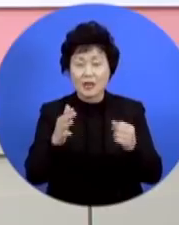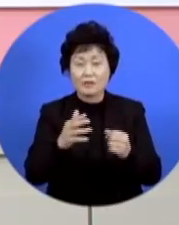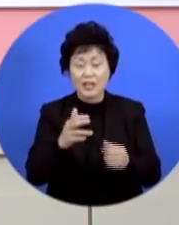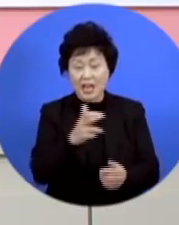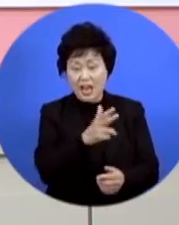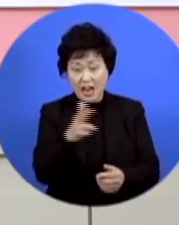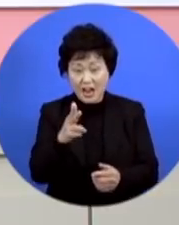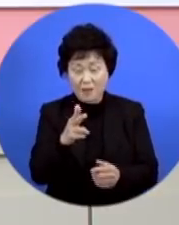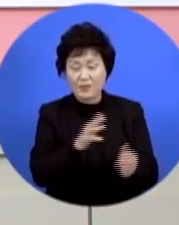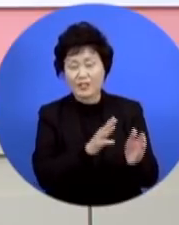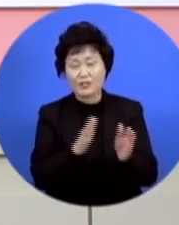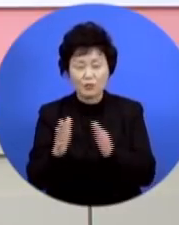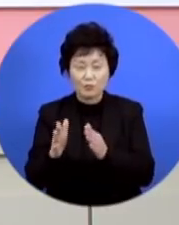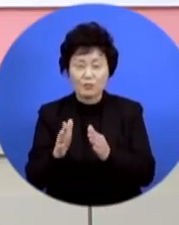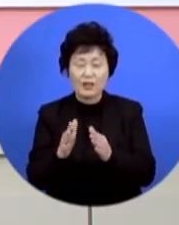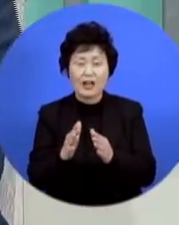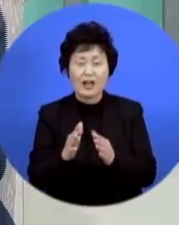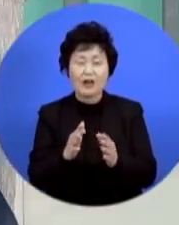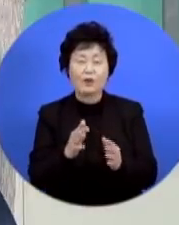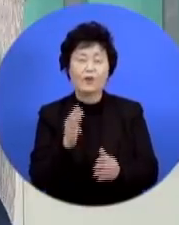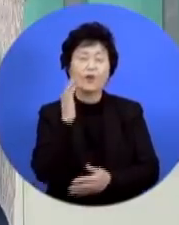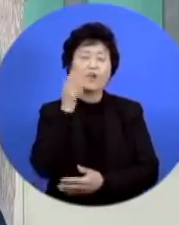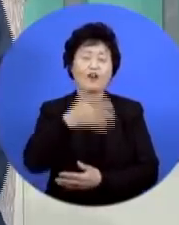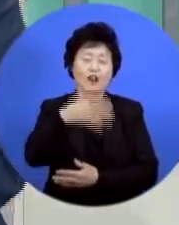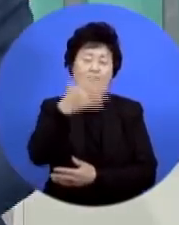네. 연예 기획사 대표님.